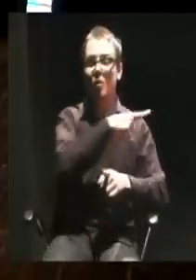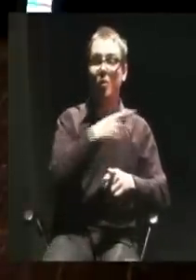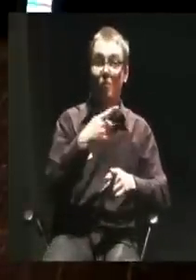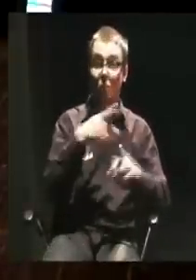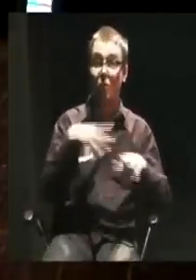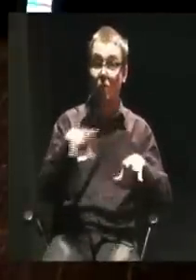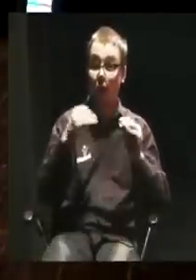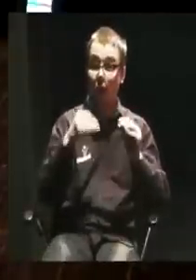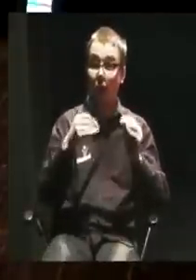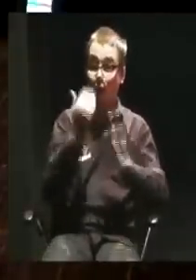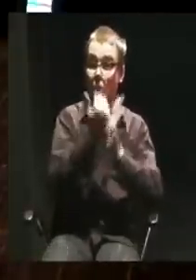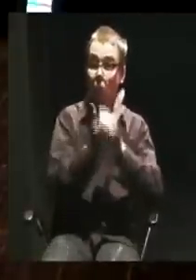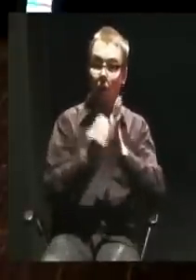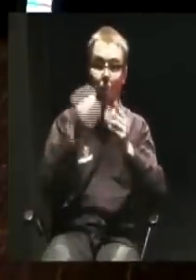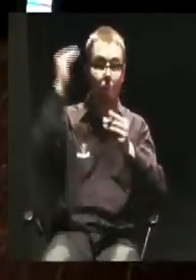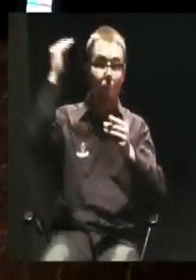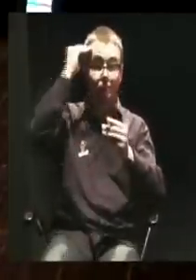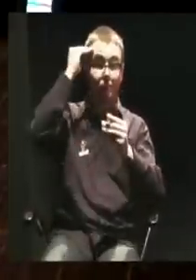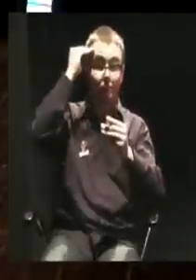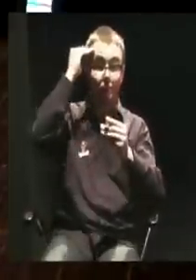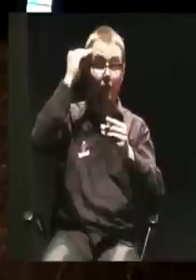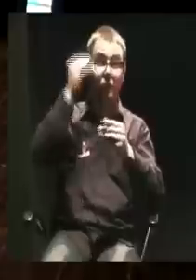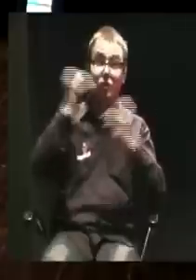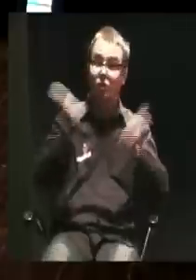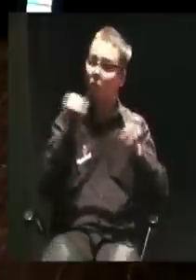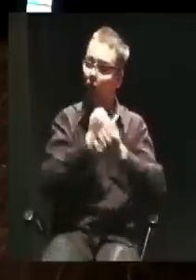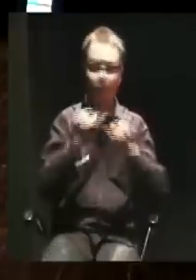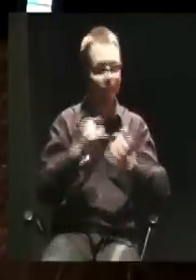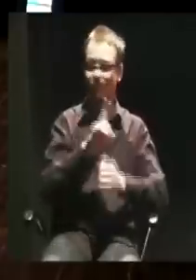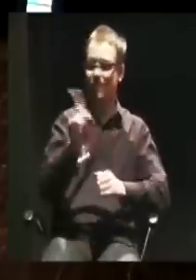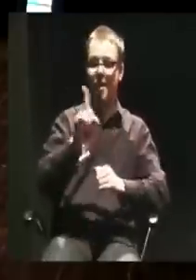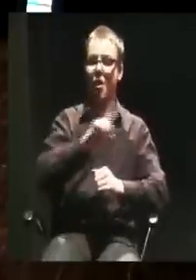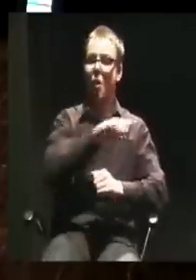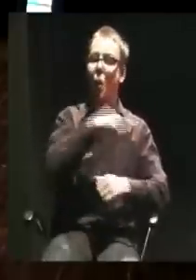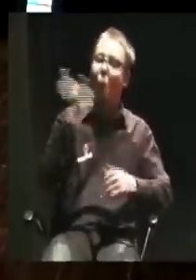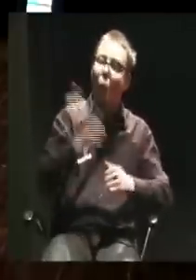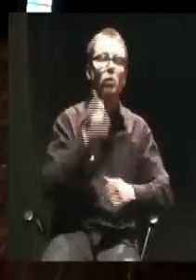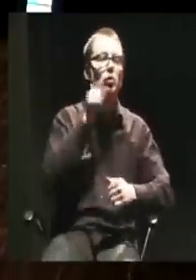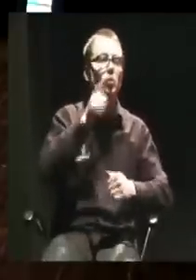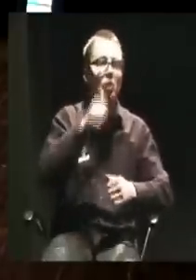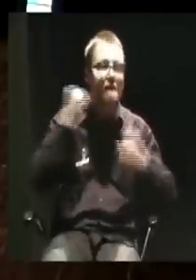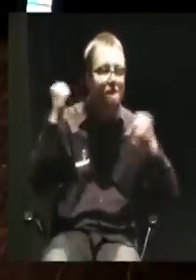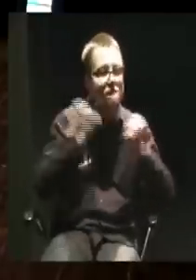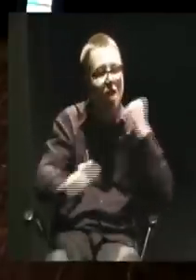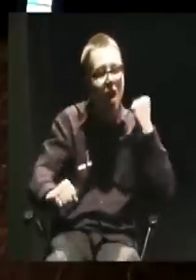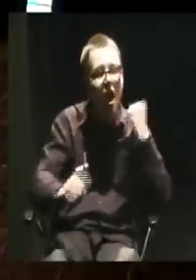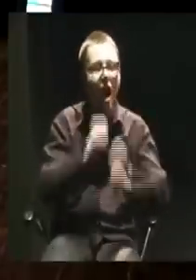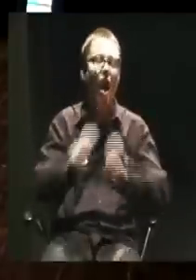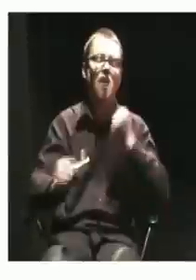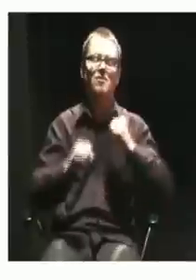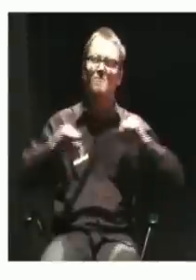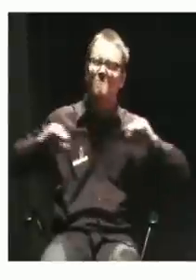zacząłem działać, to wcale nie. Ja nadal każdego dnia muszę walczyć ze sobą, żeby mi się